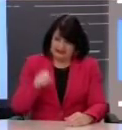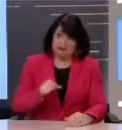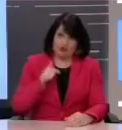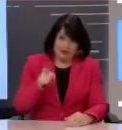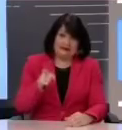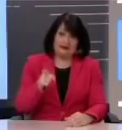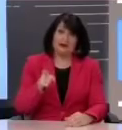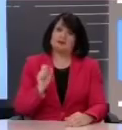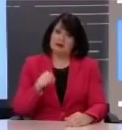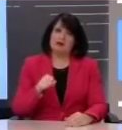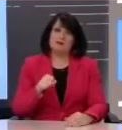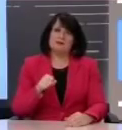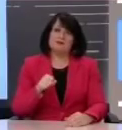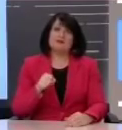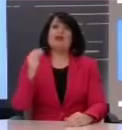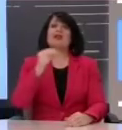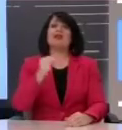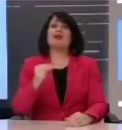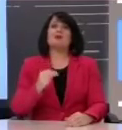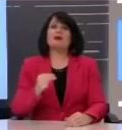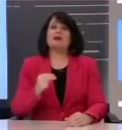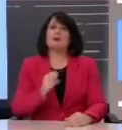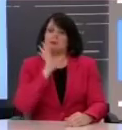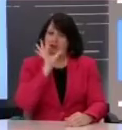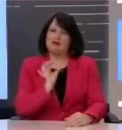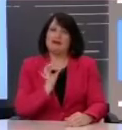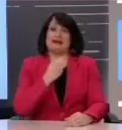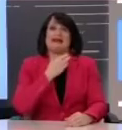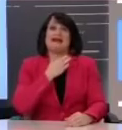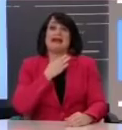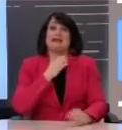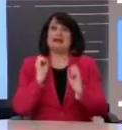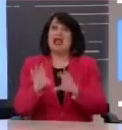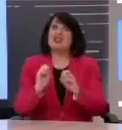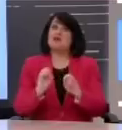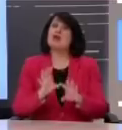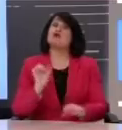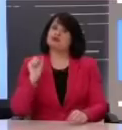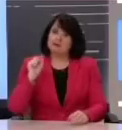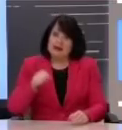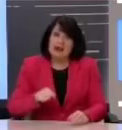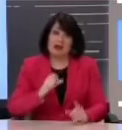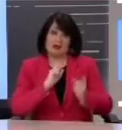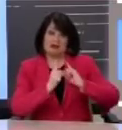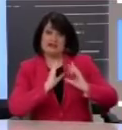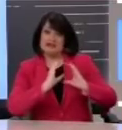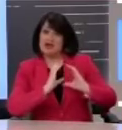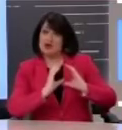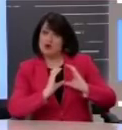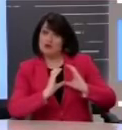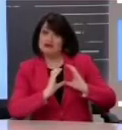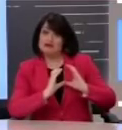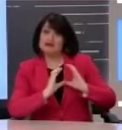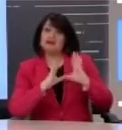σας, είναι ότι στα ζητήματα αυτά πράγματι χρειάζεται ενημέρωση, συνεννόηση και